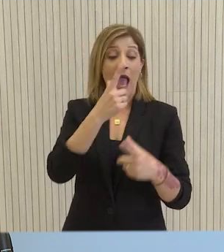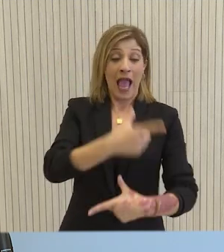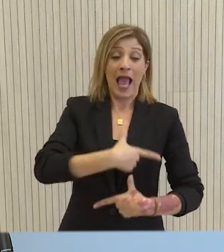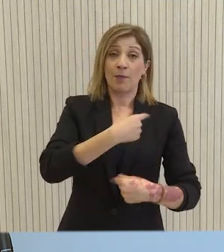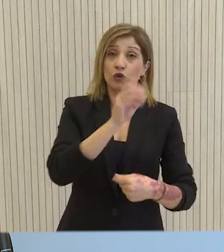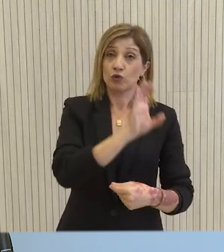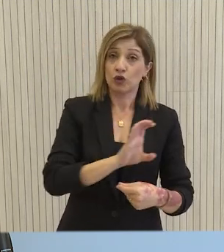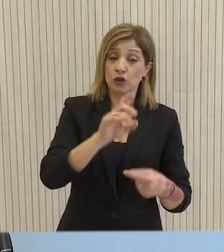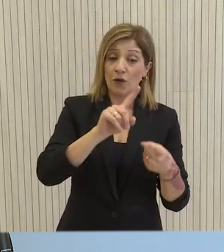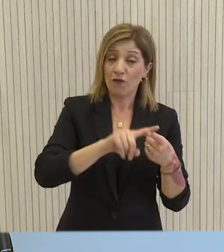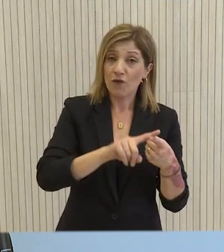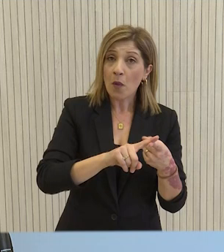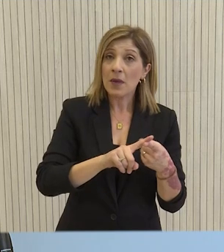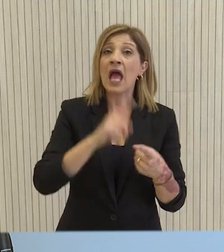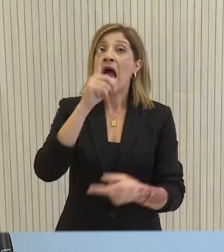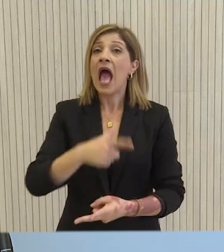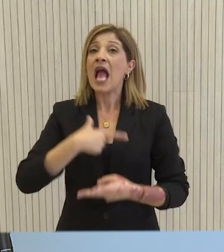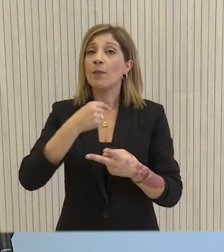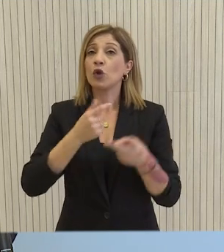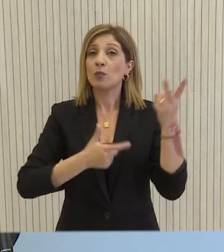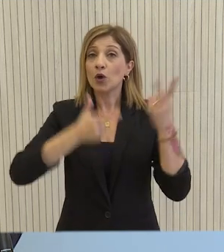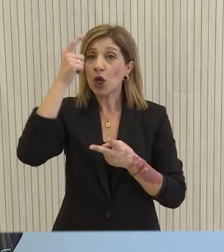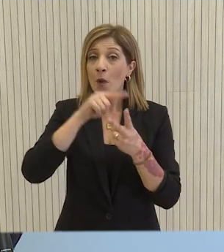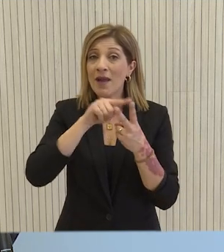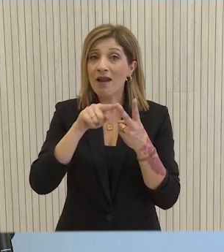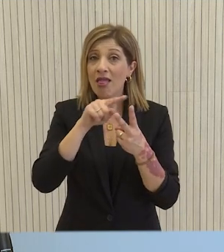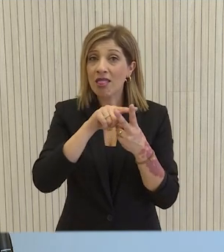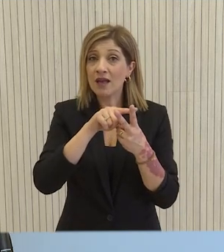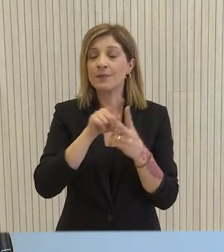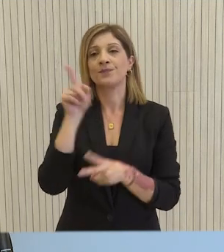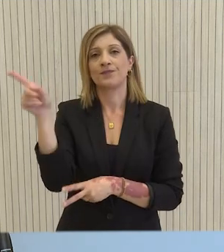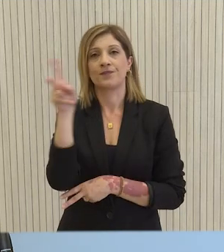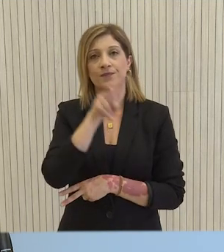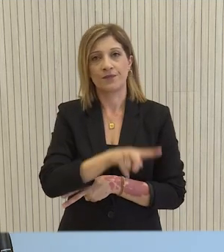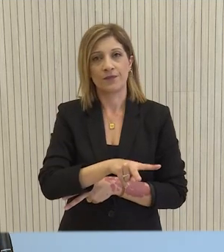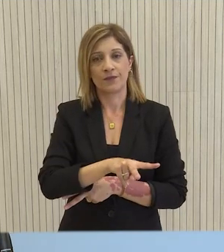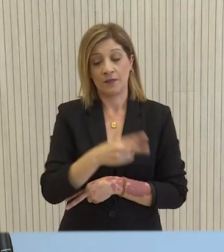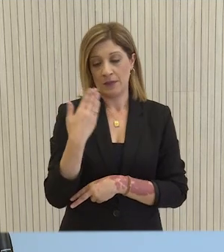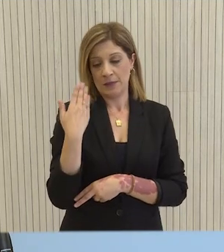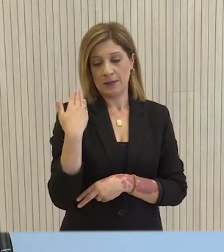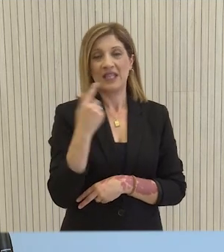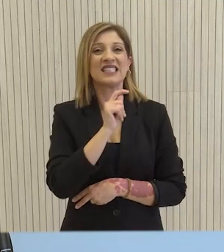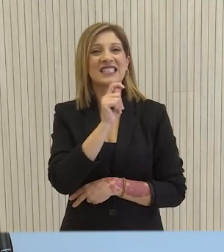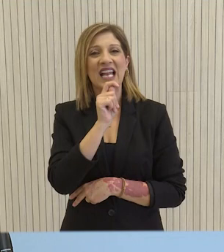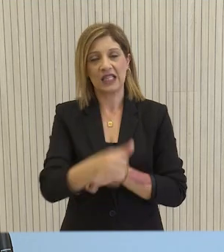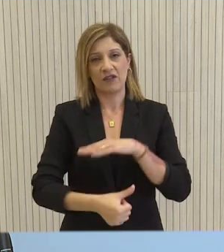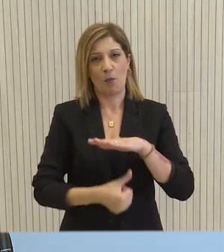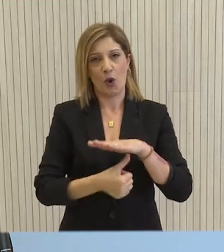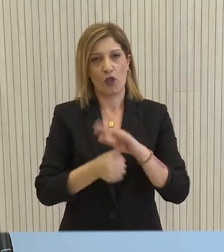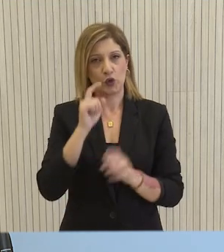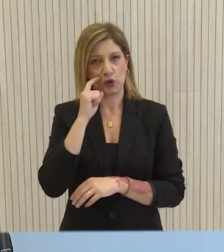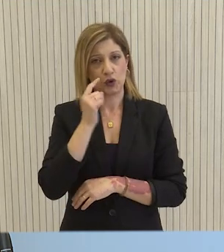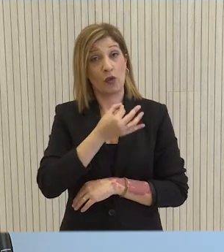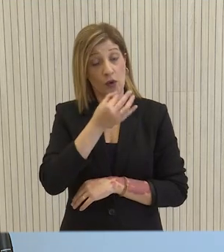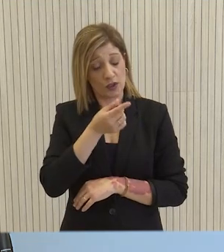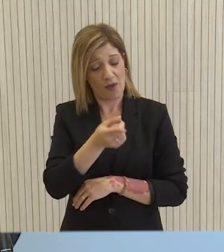και από την Ευρωπαϊκή Ένωση. Όπως είμαι βέβαιος, έχετε παρακολουθήσει, ο πρόεδρος της Δημοκρατίας έχει παραχωρήσει πρόσφατα συνέντευξη, στην οποία αναφέρθηκε